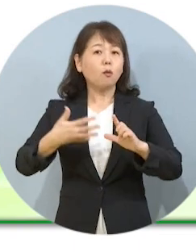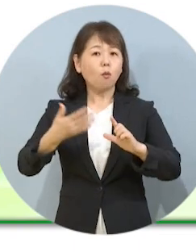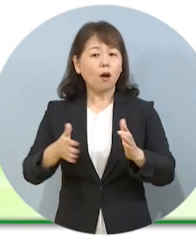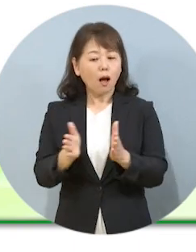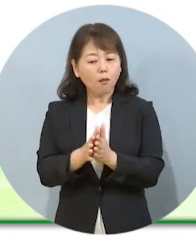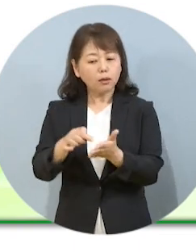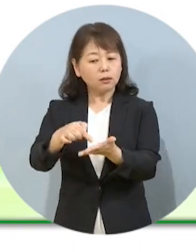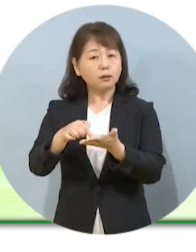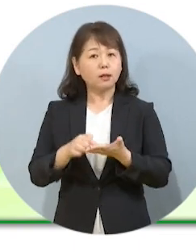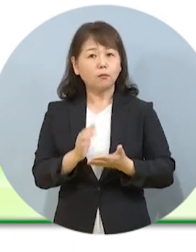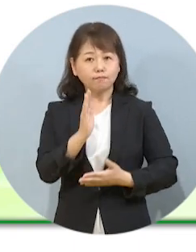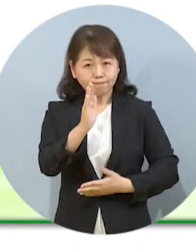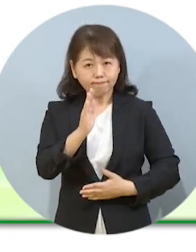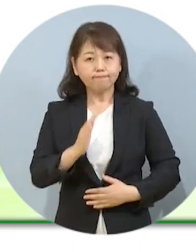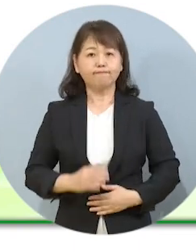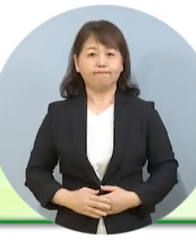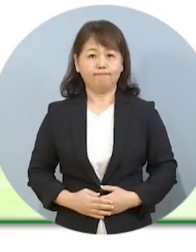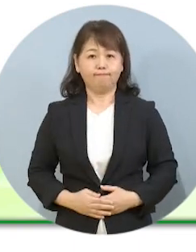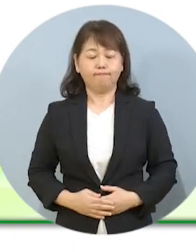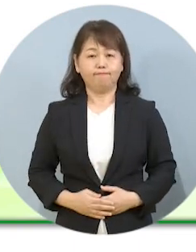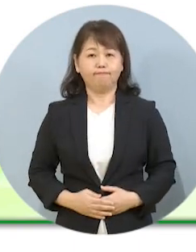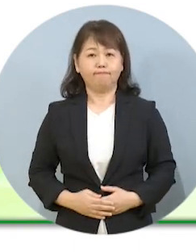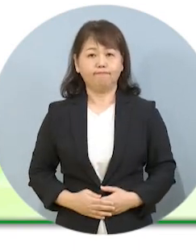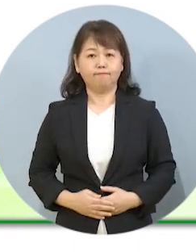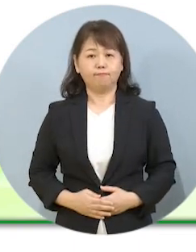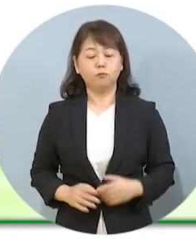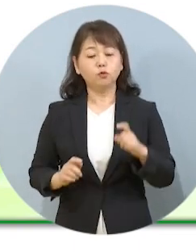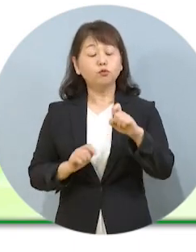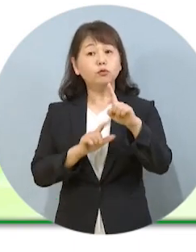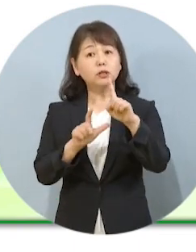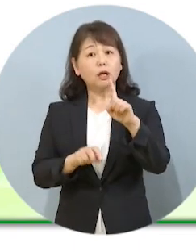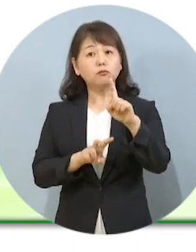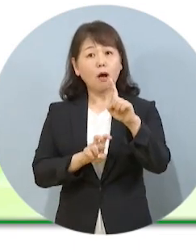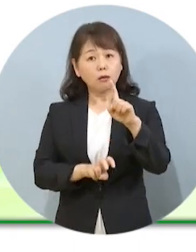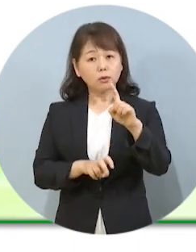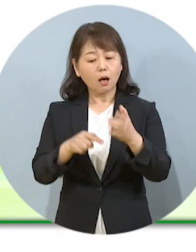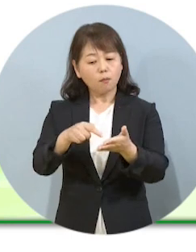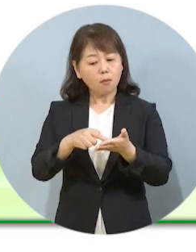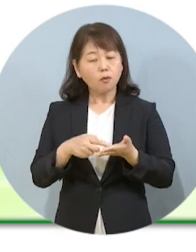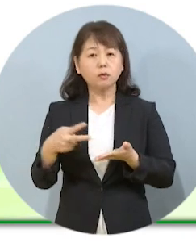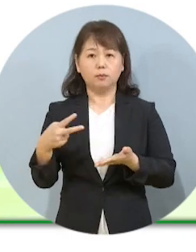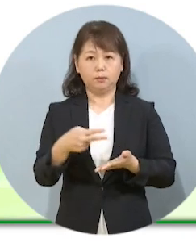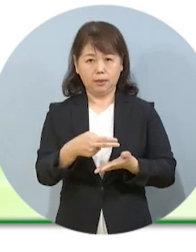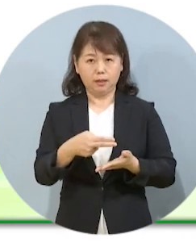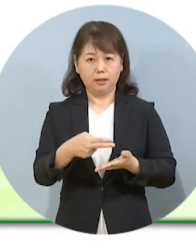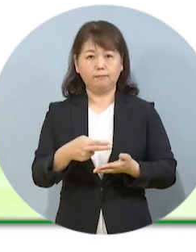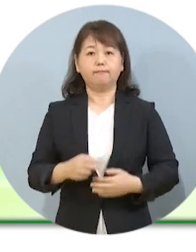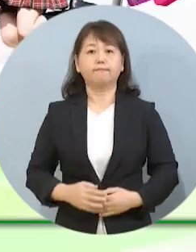募してください。締め切りは来月20日月曜日です。